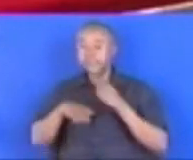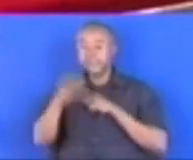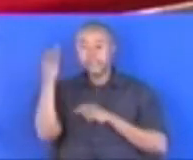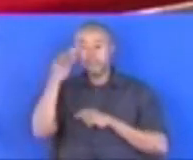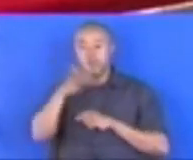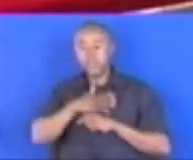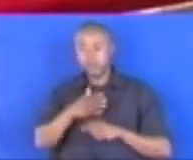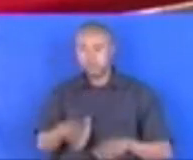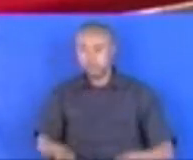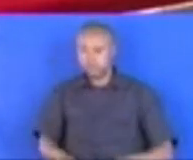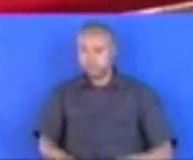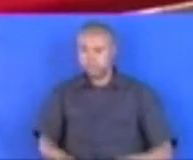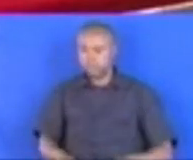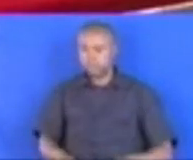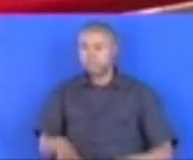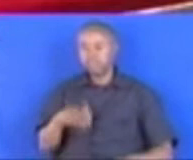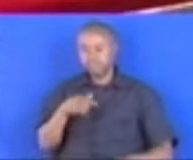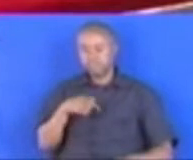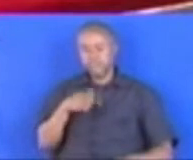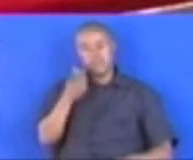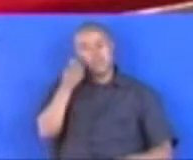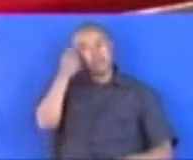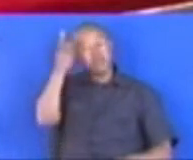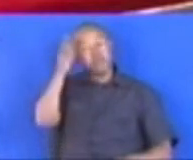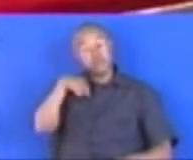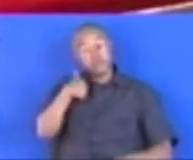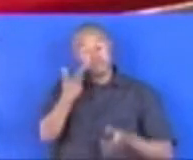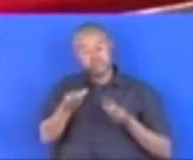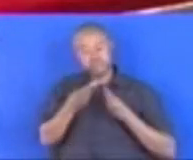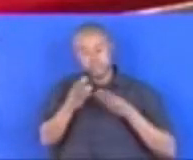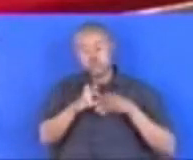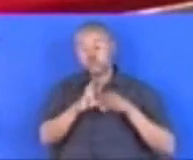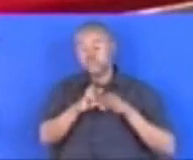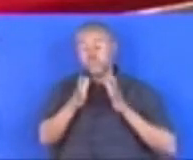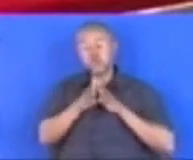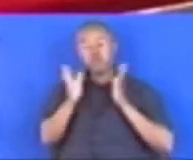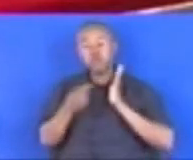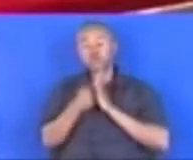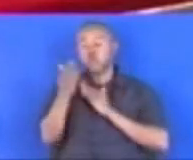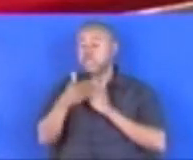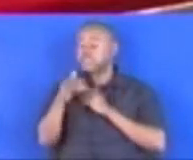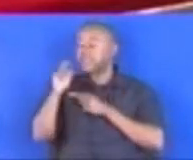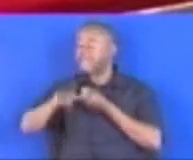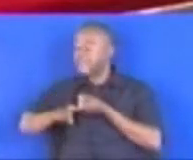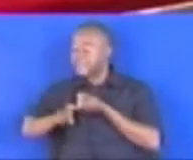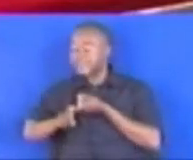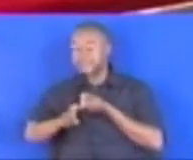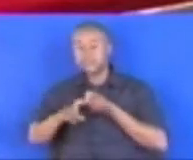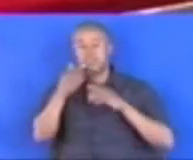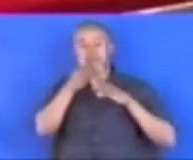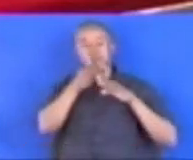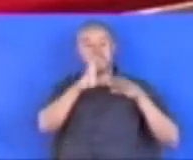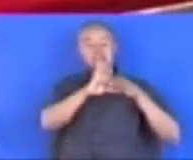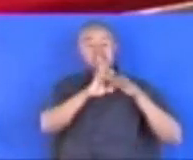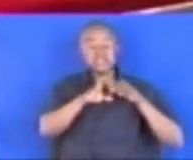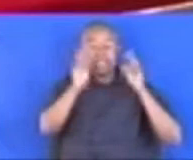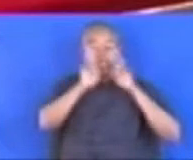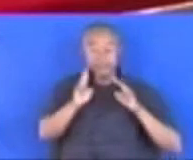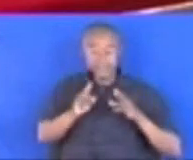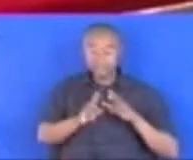yangu. Natambua kwamba tumekuwa tukipata ushirikiano mkubwa kutoka nchi rafiki, mashirika ya kimataifa, mashirika ya